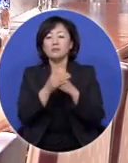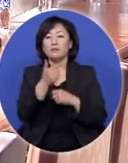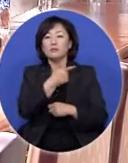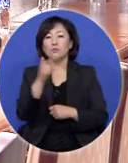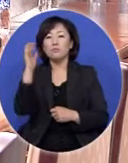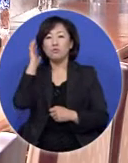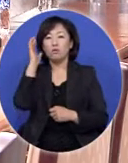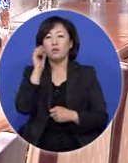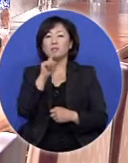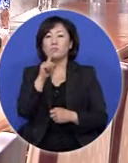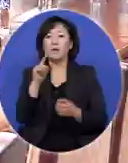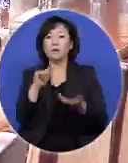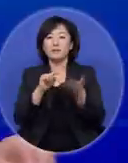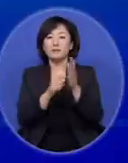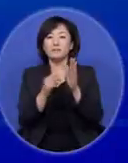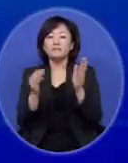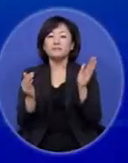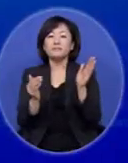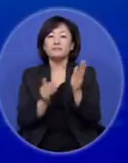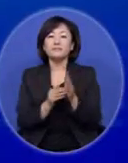협상 난항이 예상됩니다.